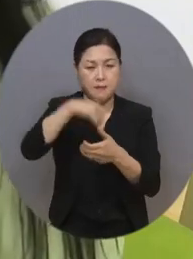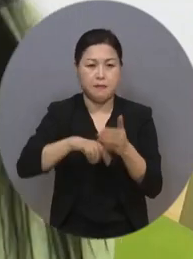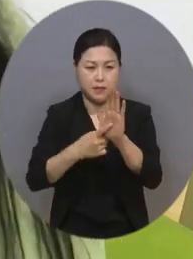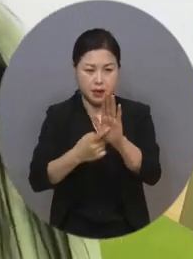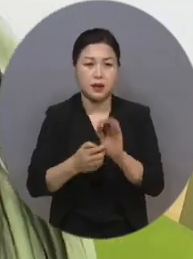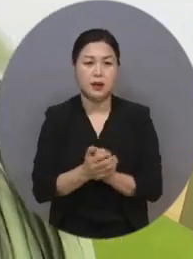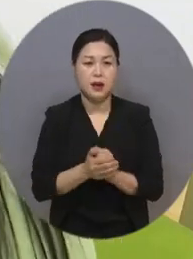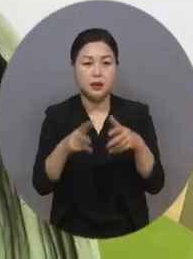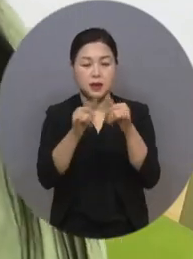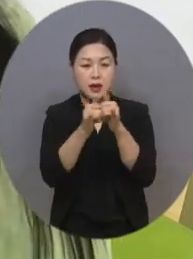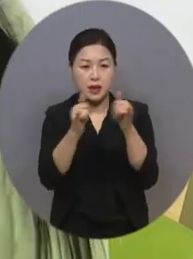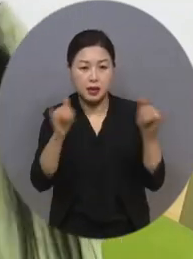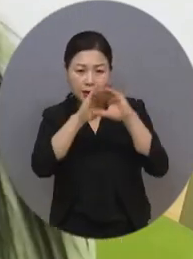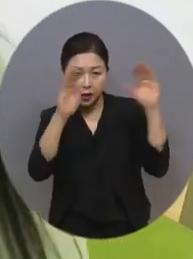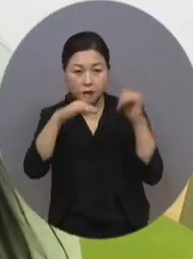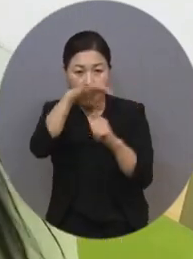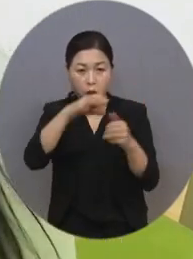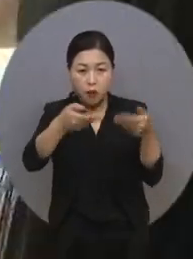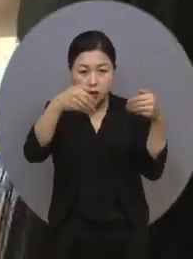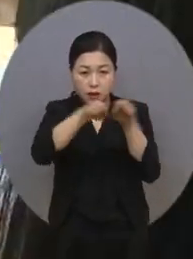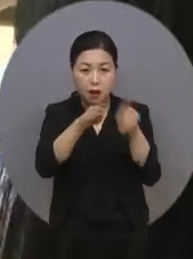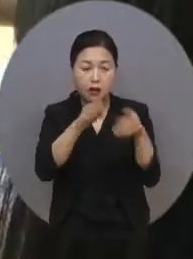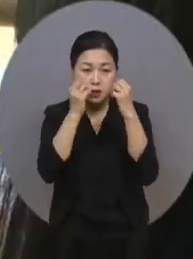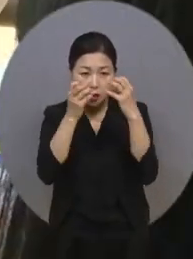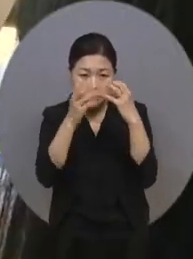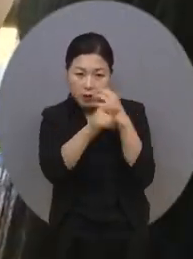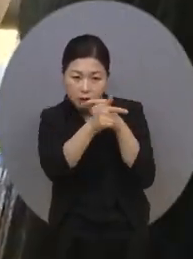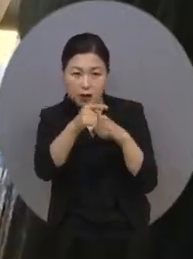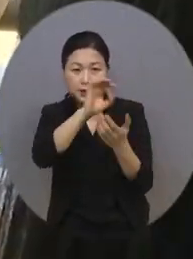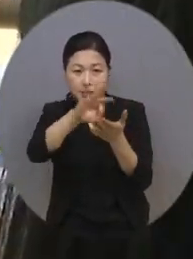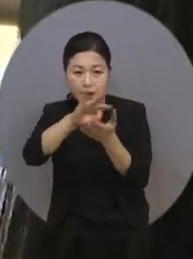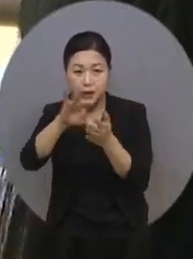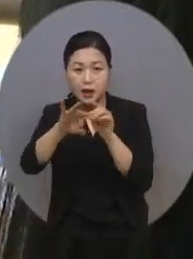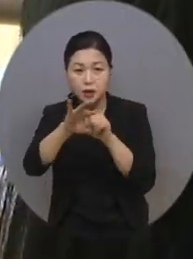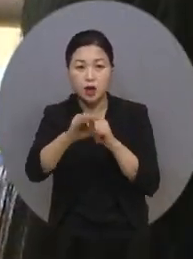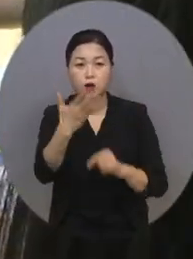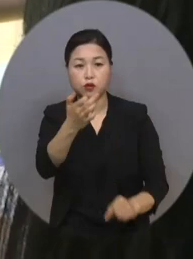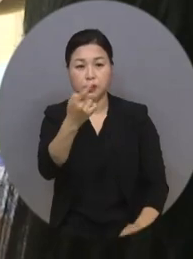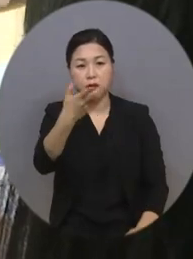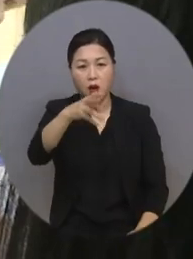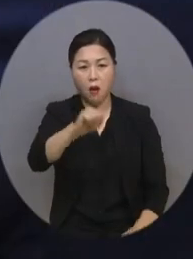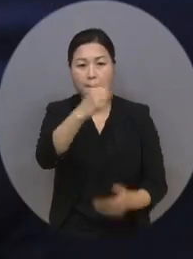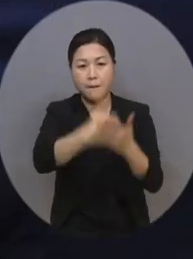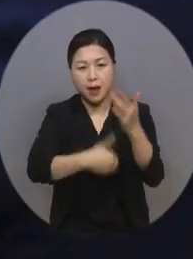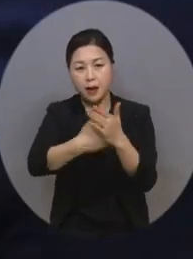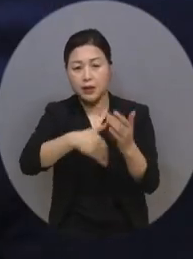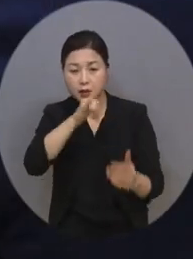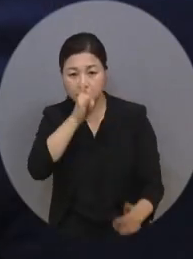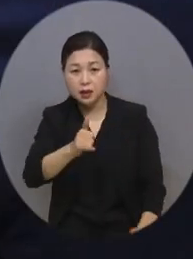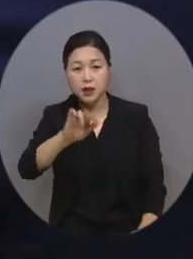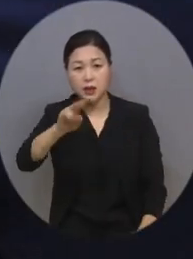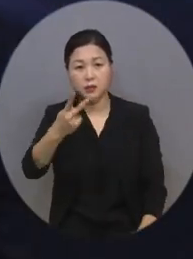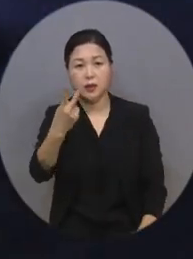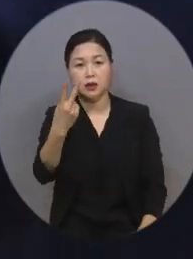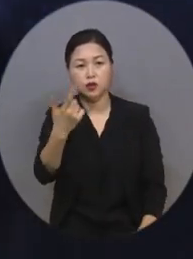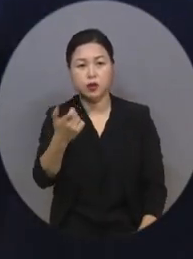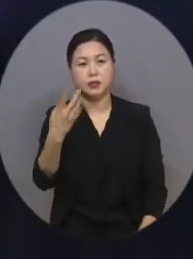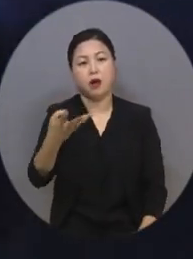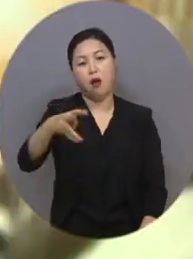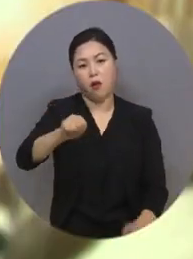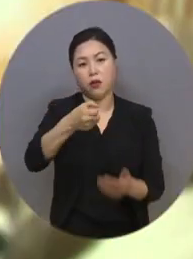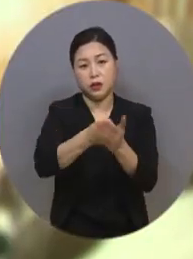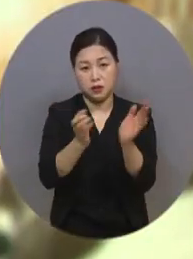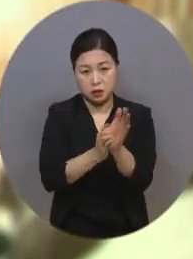장애인 주간보호시설 등의 신축 기능 보강에 쓰이는 예산은 91억 원 감액된 264억 원으로